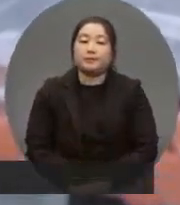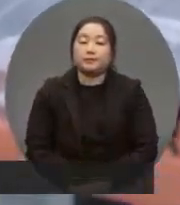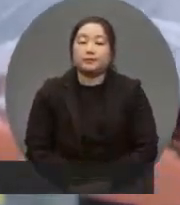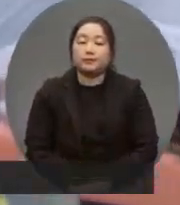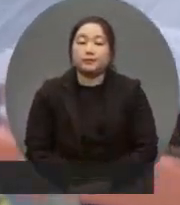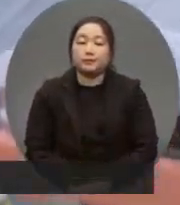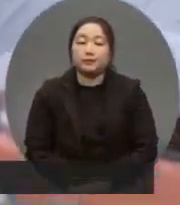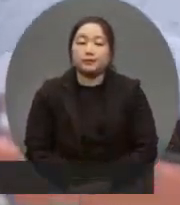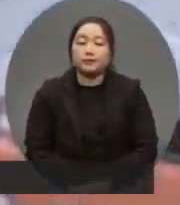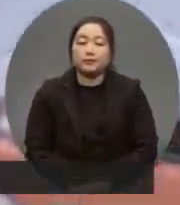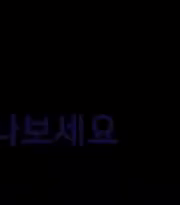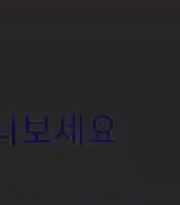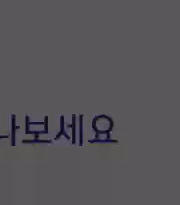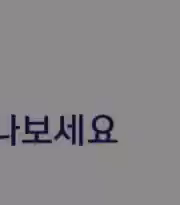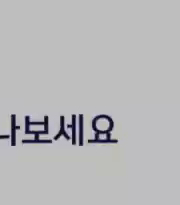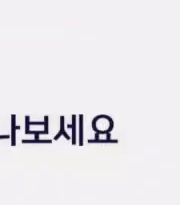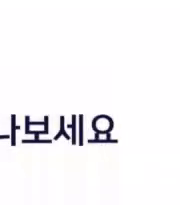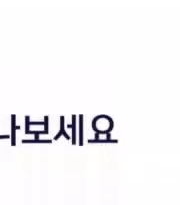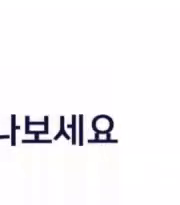뉴스